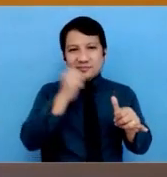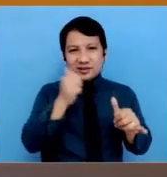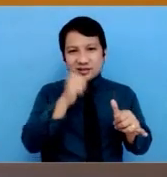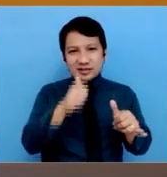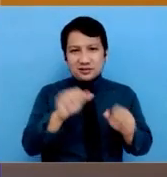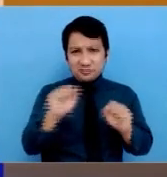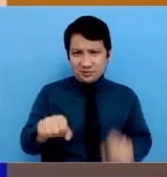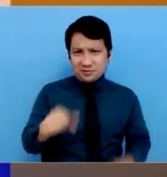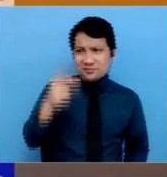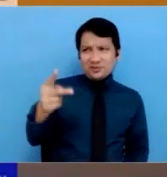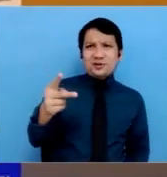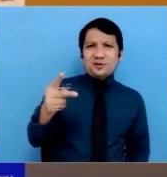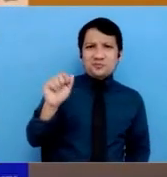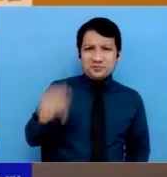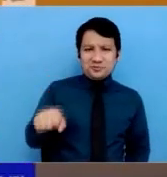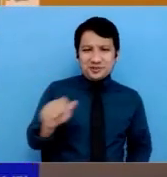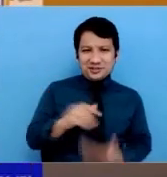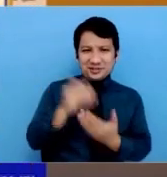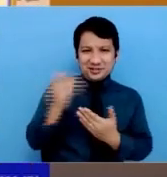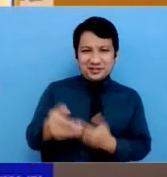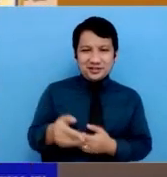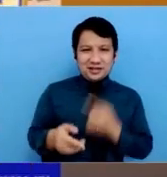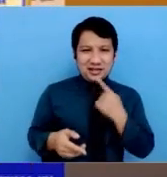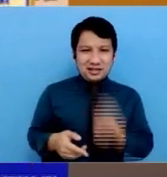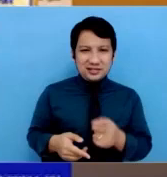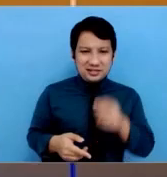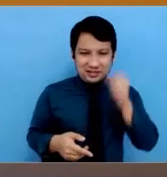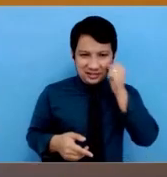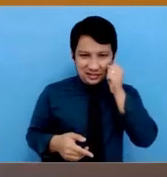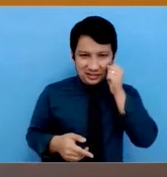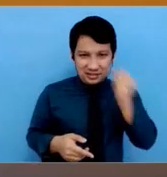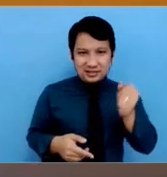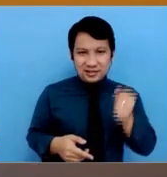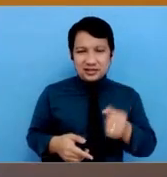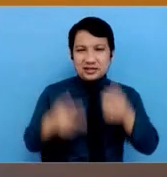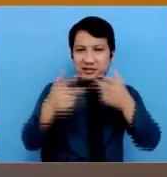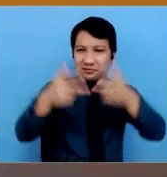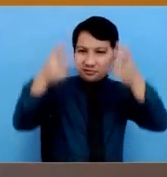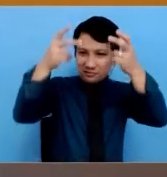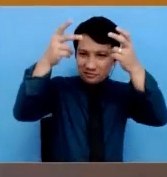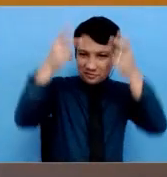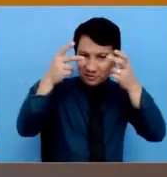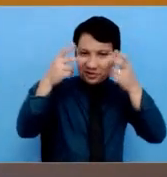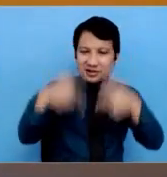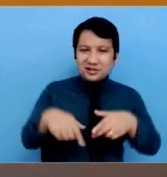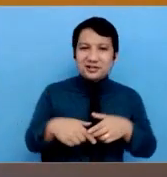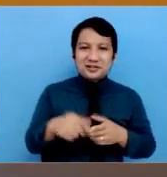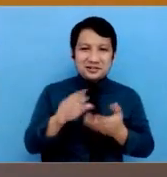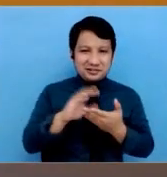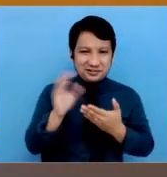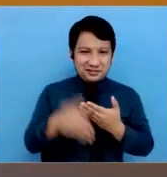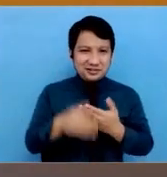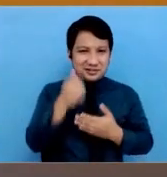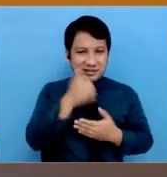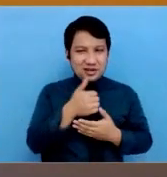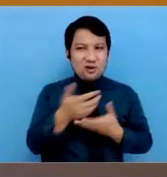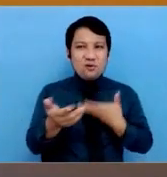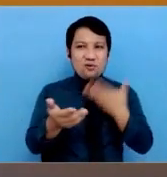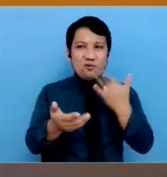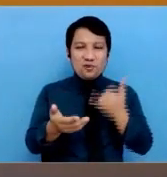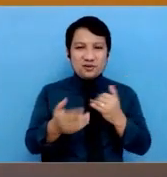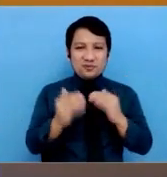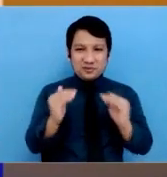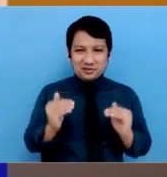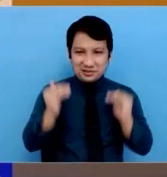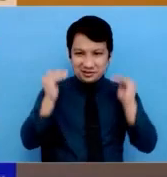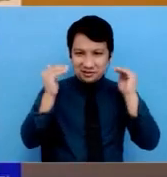na maging cover girl. Para kay Sasa Girl, corona kung ituring ang pagiging calendar girl. Dahil na-level up na